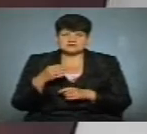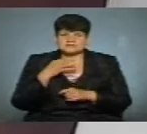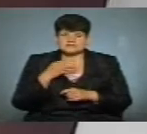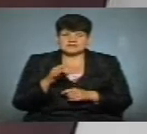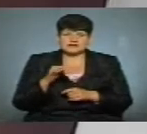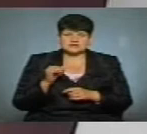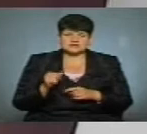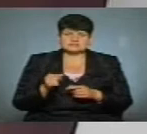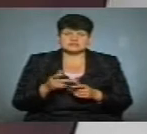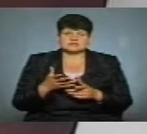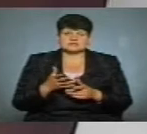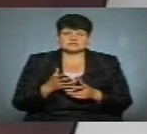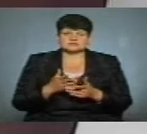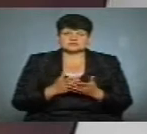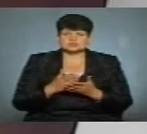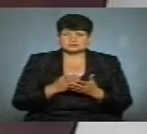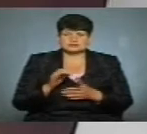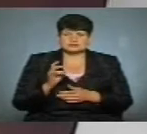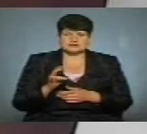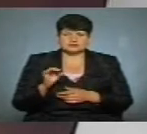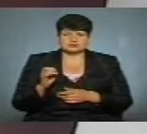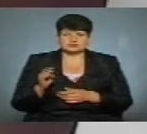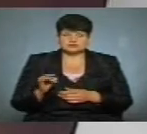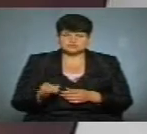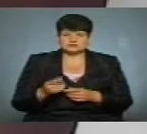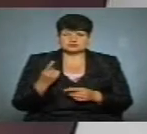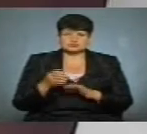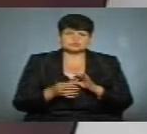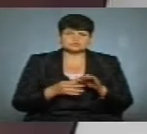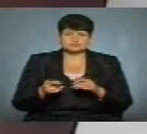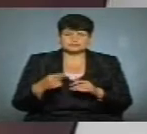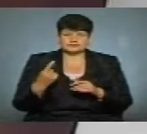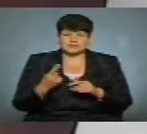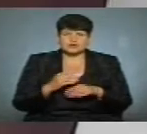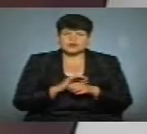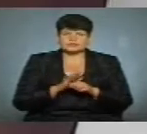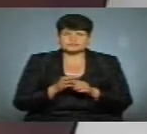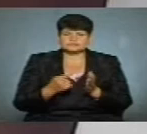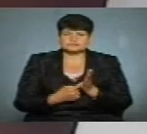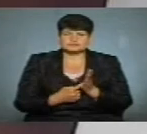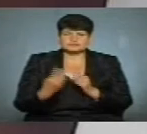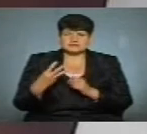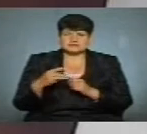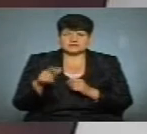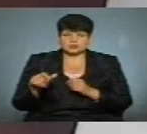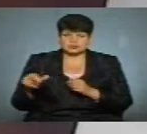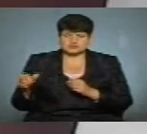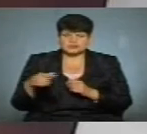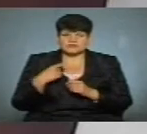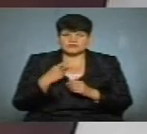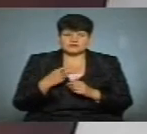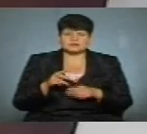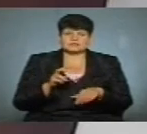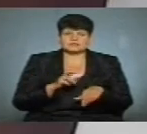управління Держпродспоживслужби Наталія Кушнірчук. За добу на Тернопільщині коронавірус підтвердили у 30 людей, каже епідеміолог